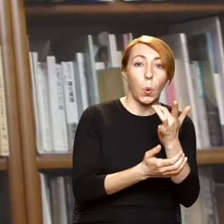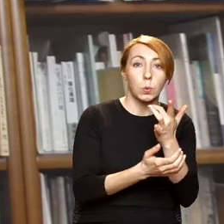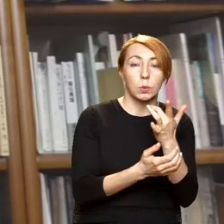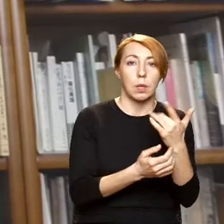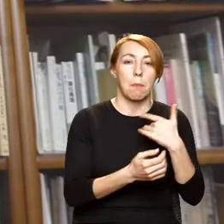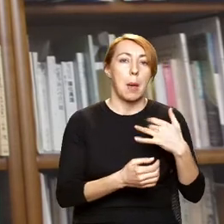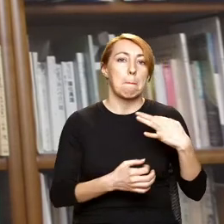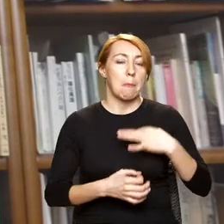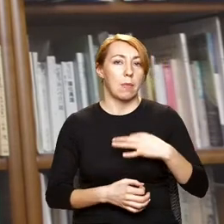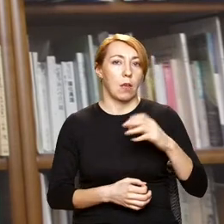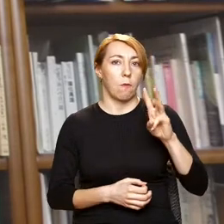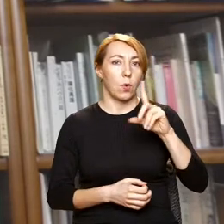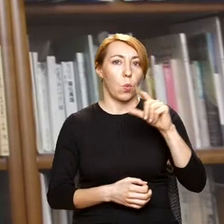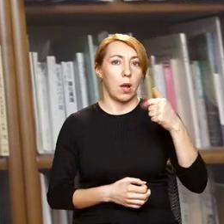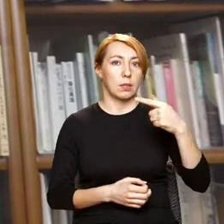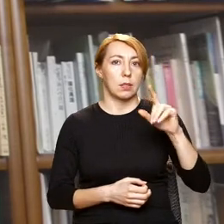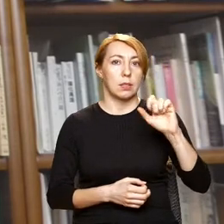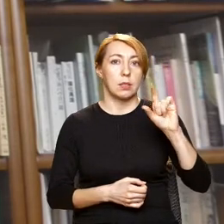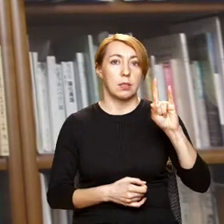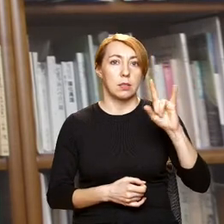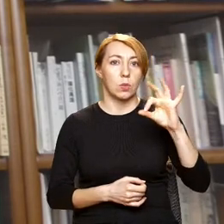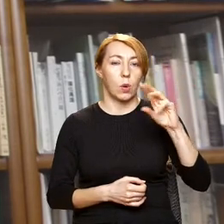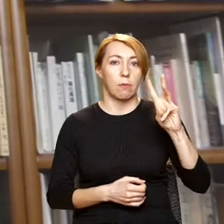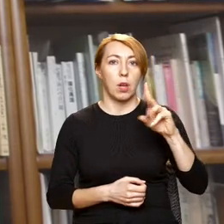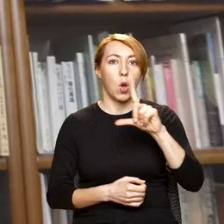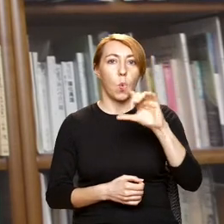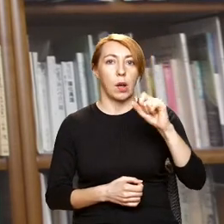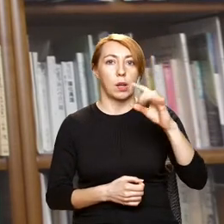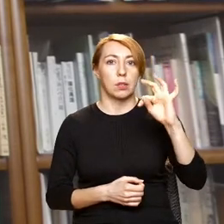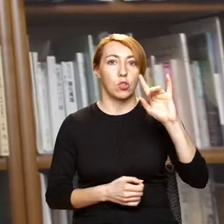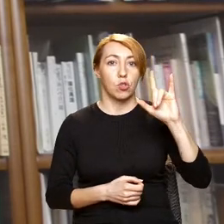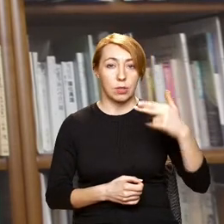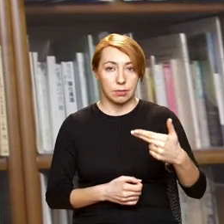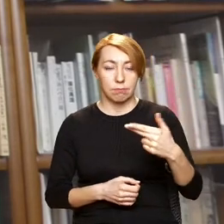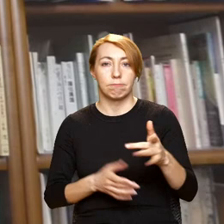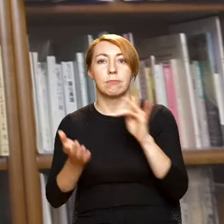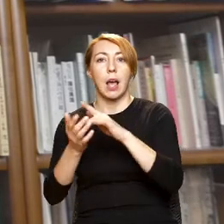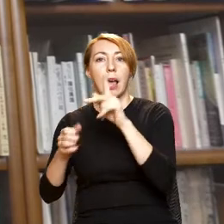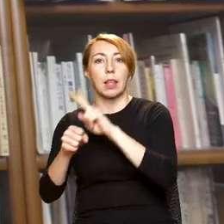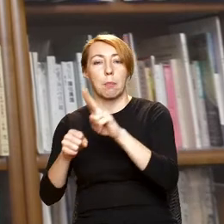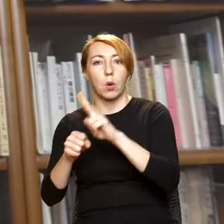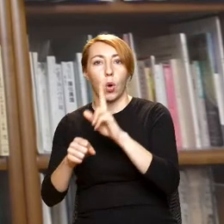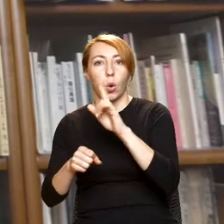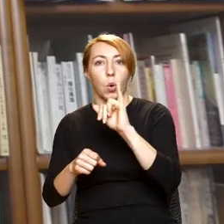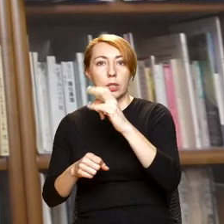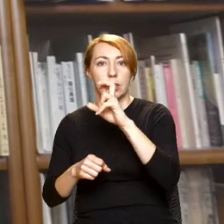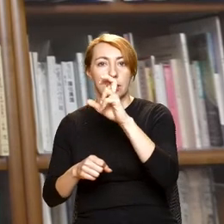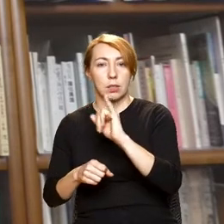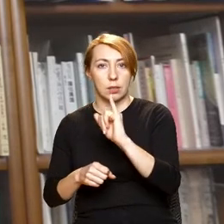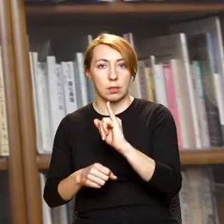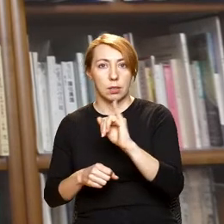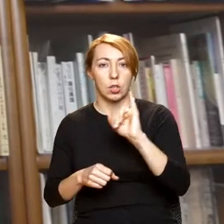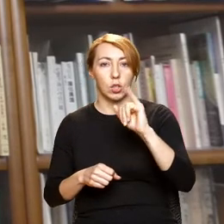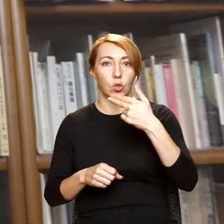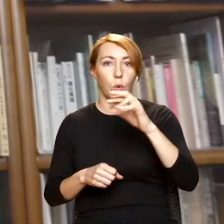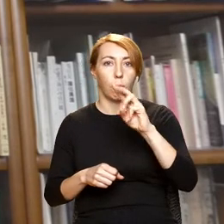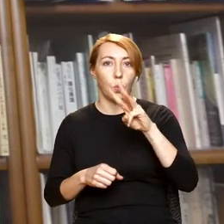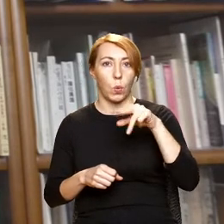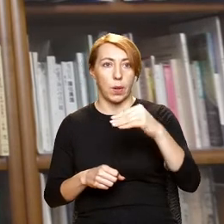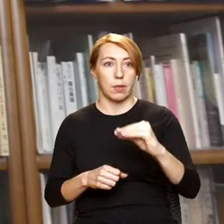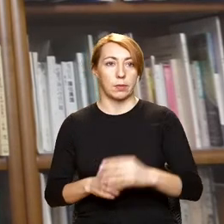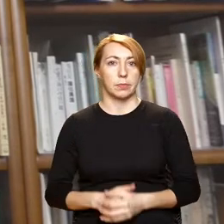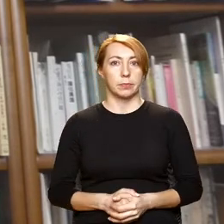pan Władysław Łatyszew i w Japonii Koichi Inoue.